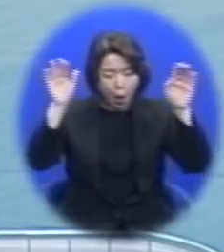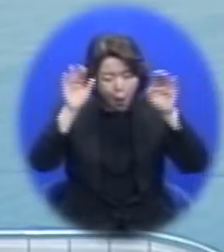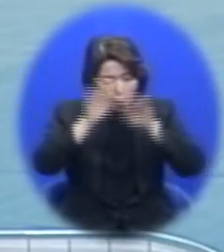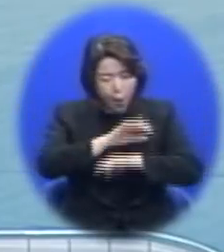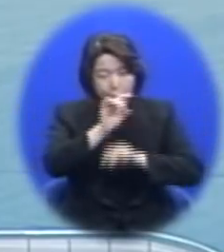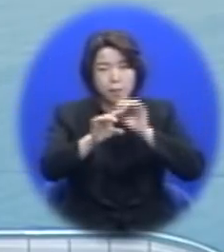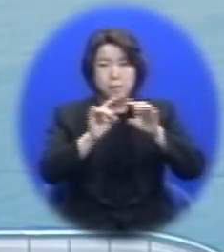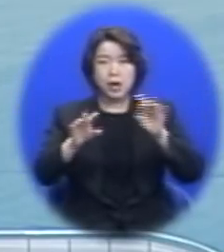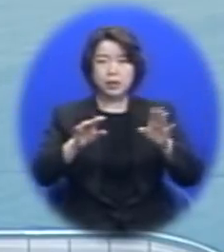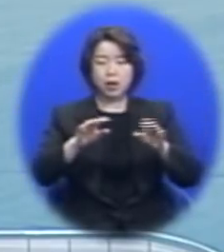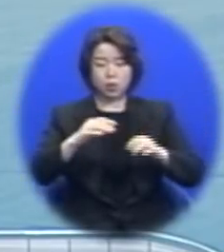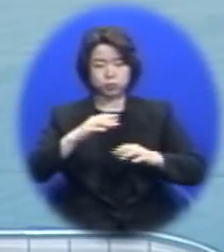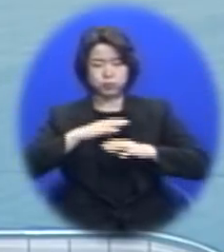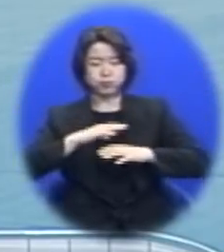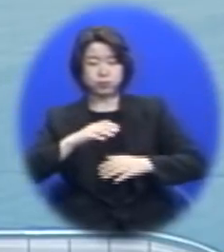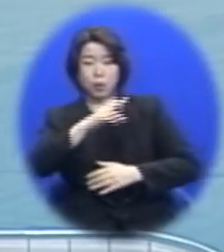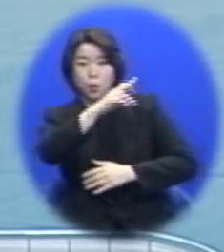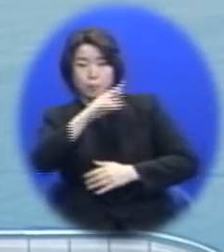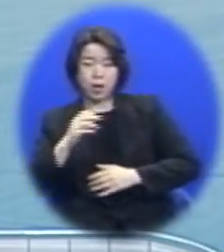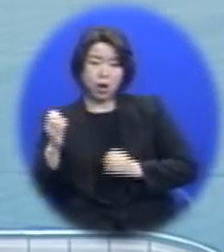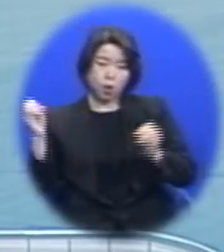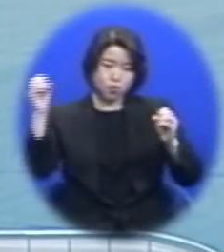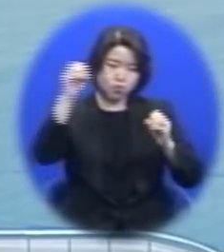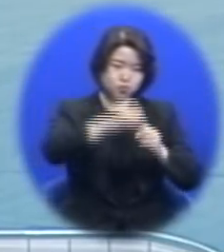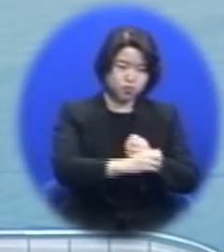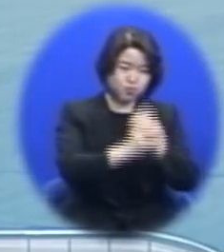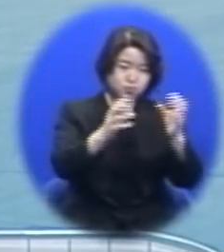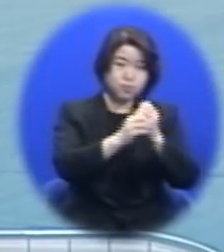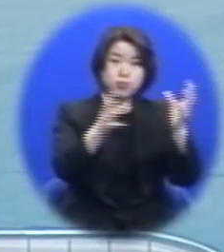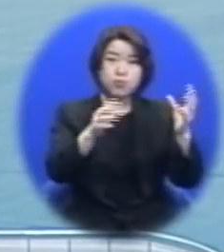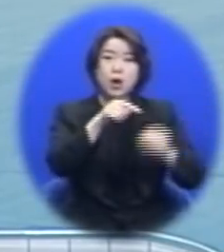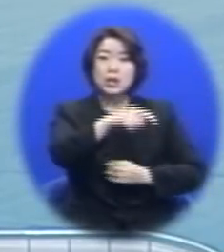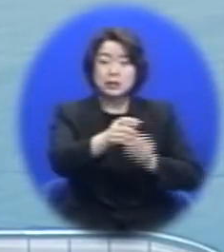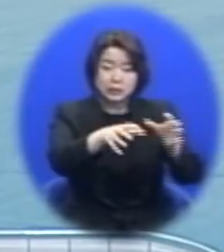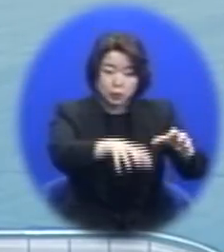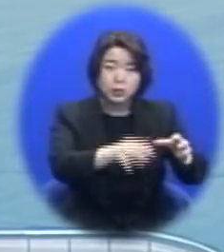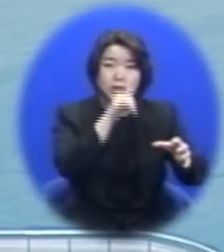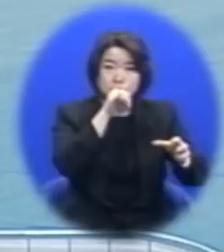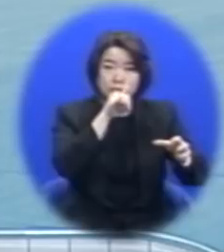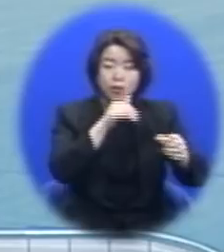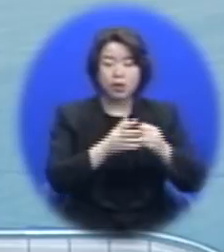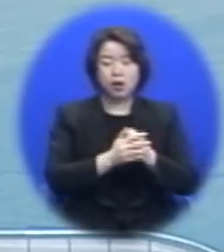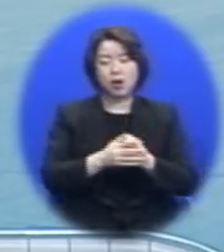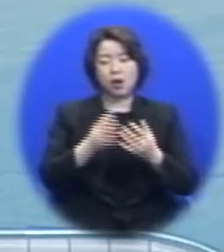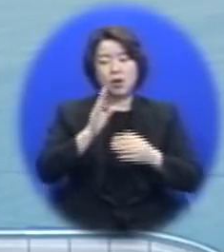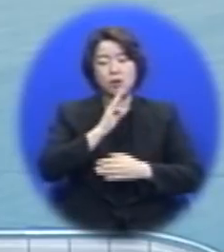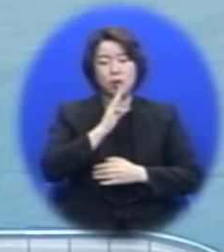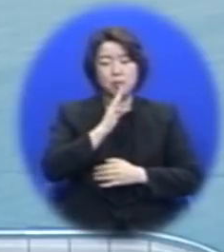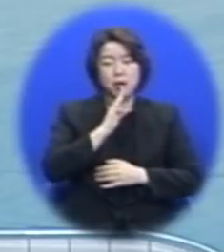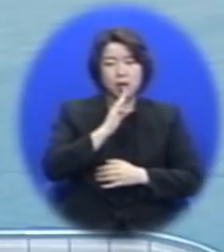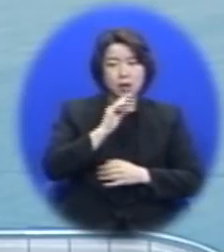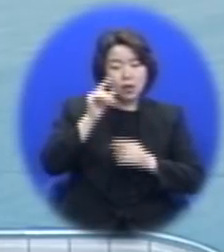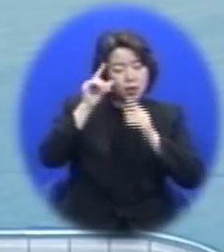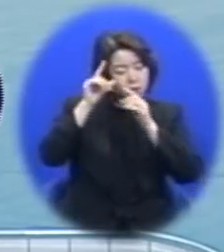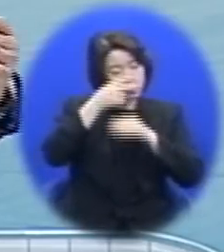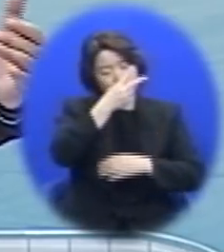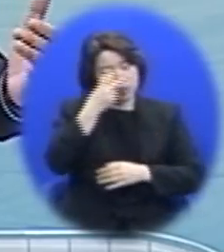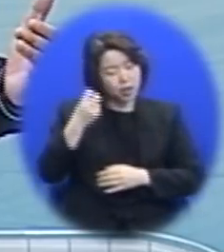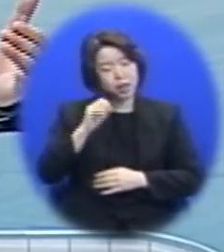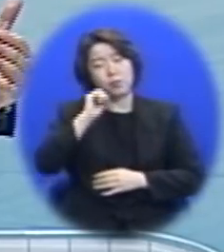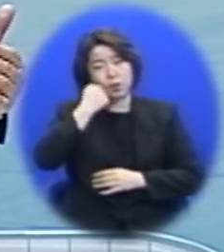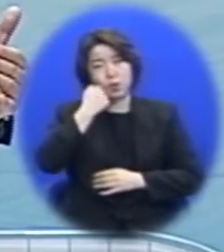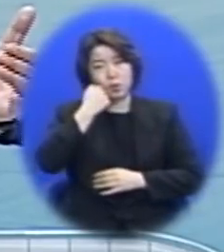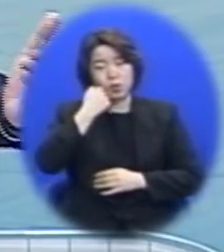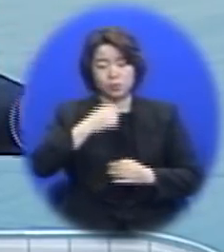무시무시한 폭격이 다름슈타트에도 있었어요. 얼마나 두려워요. 잠을 잘 수가 없어요.